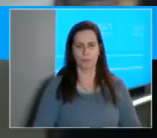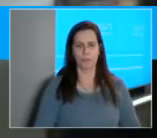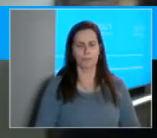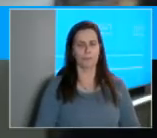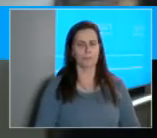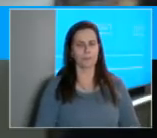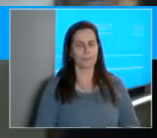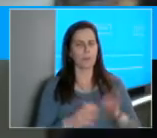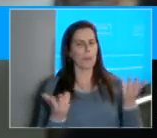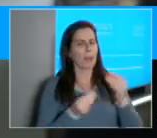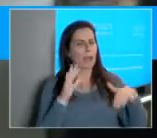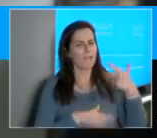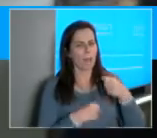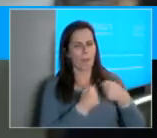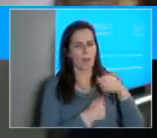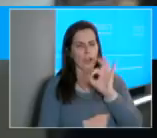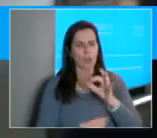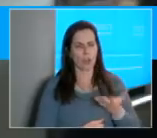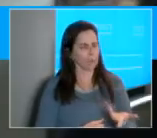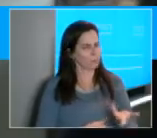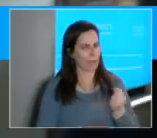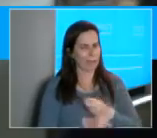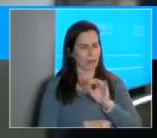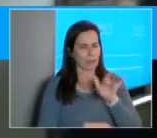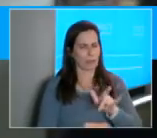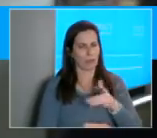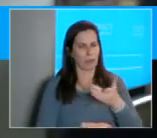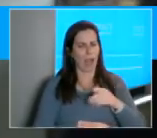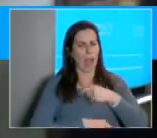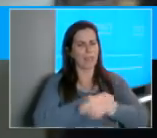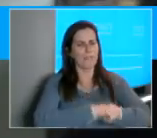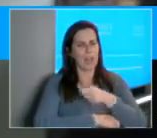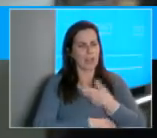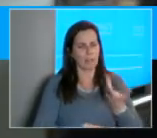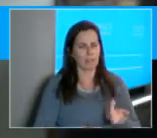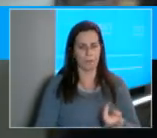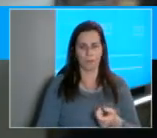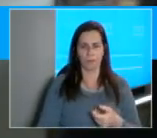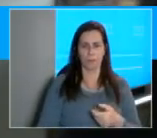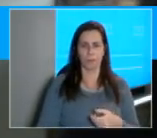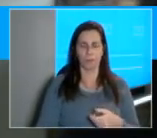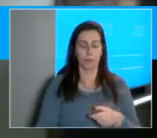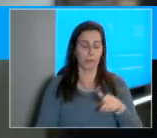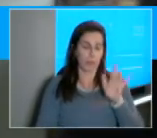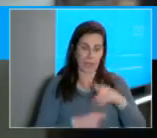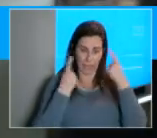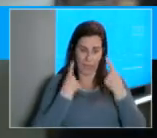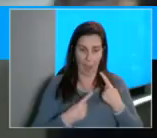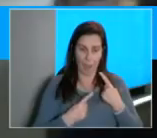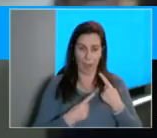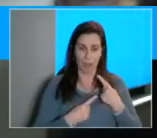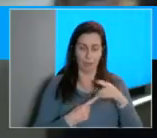פרומן? מה הדבר הבא במאבק שלכם נגד דוכני התפילין? המאבק נגד חב"ד